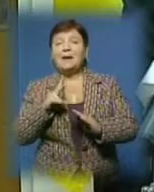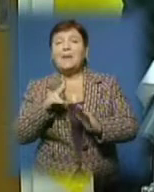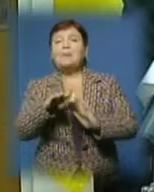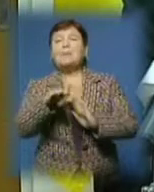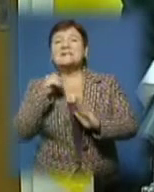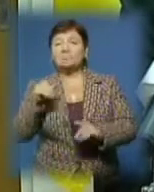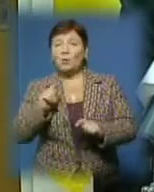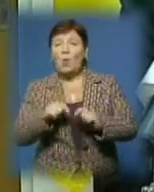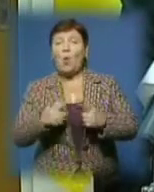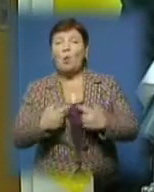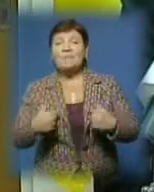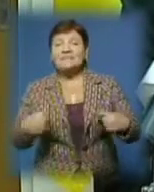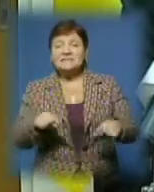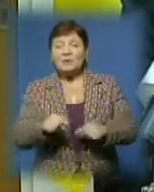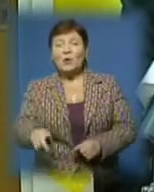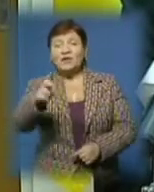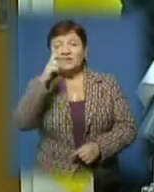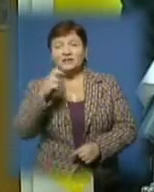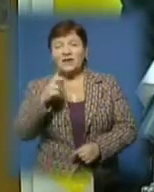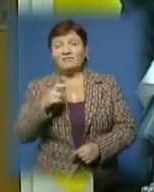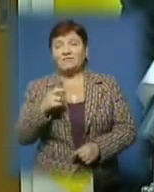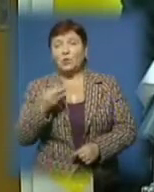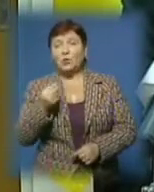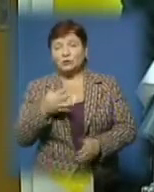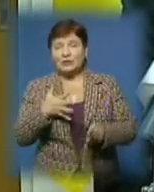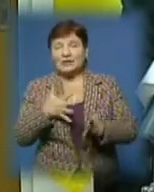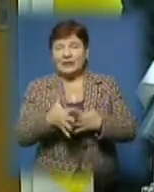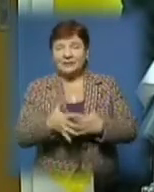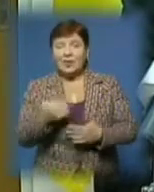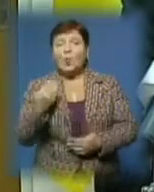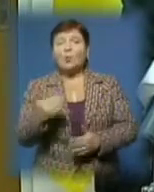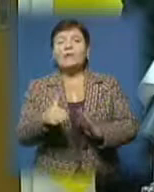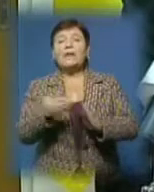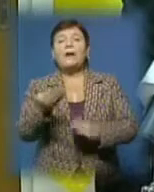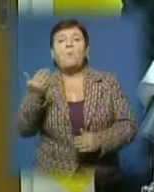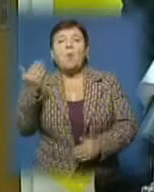призовну комісію, повторно тратити державні кошти на їх огляд, так як у них уже попередньо